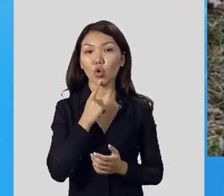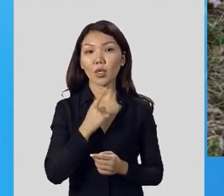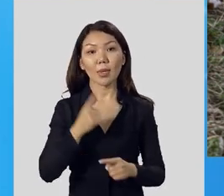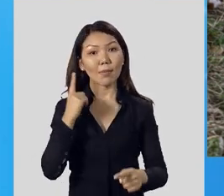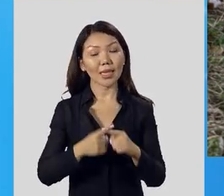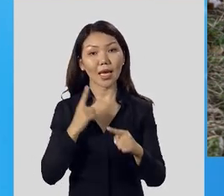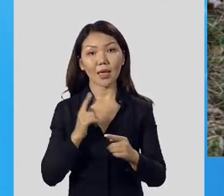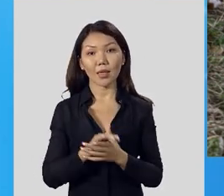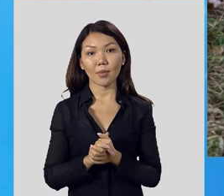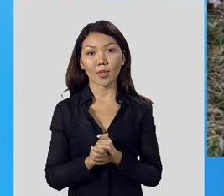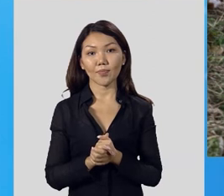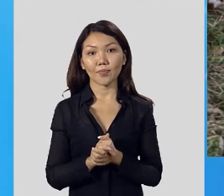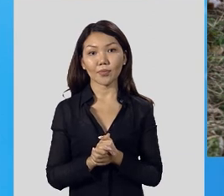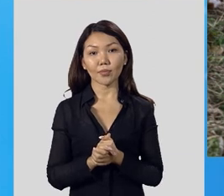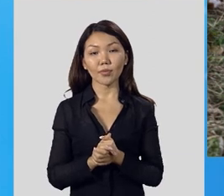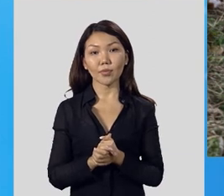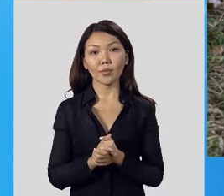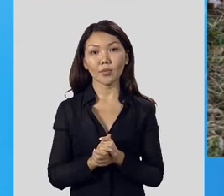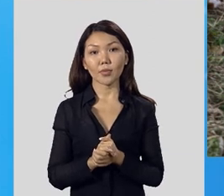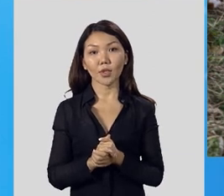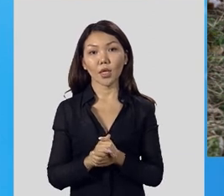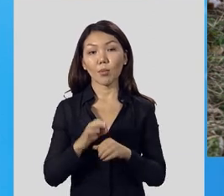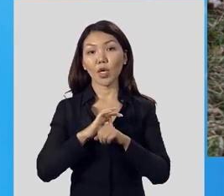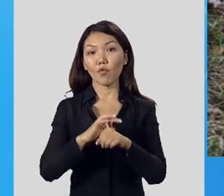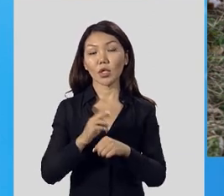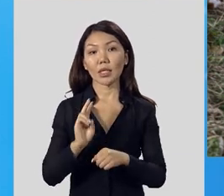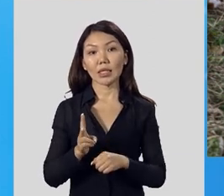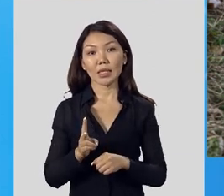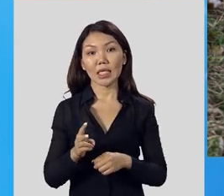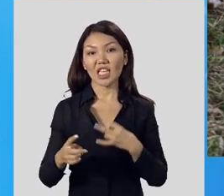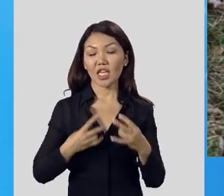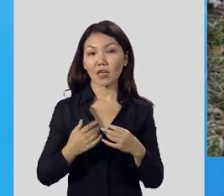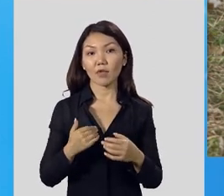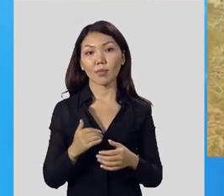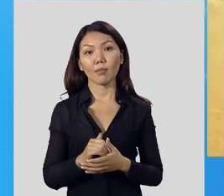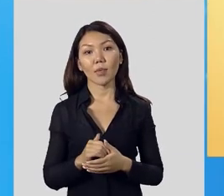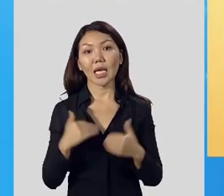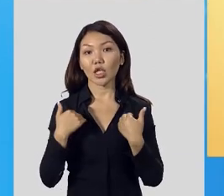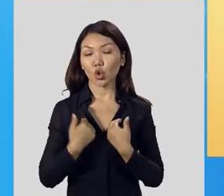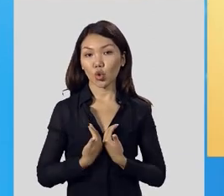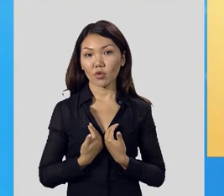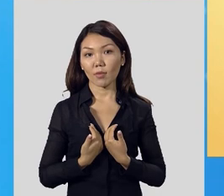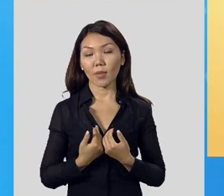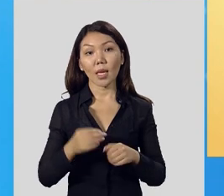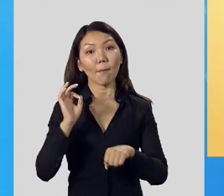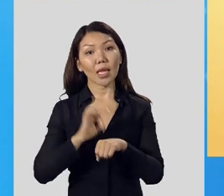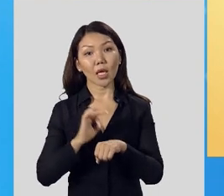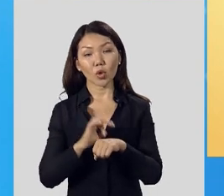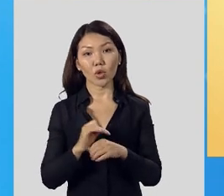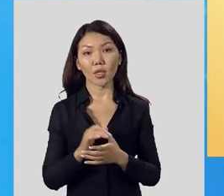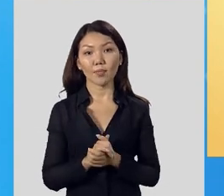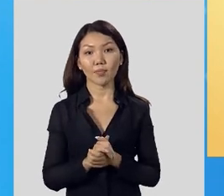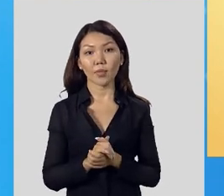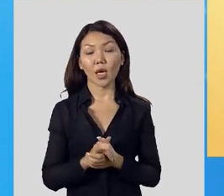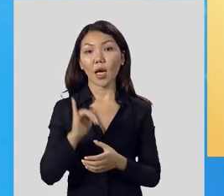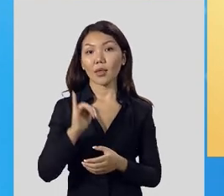неминуемо ведет к тяжелым нервным расстройствам и патологиям. Отрицательное действие никотина